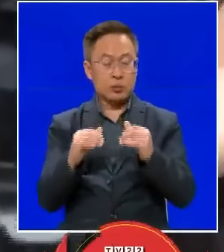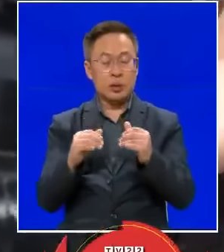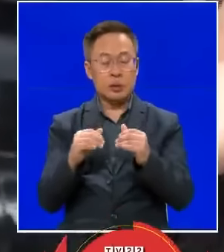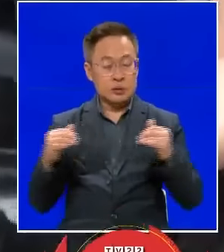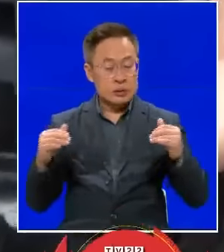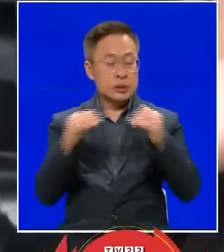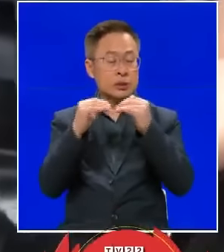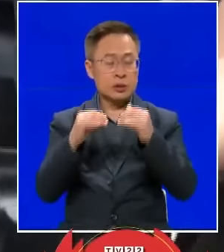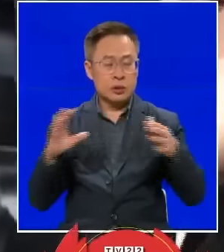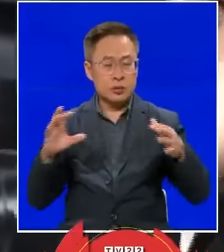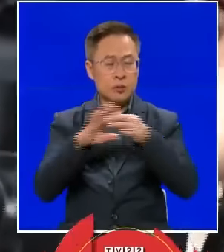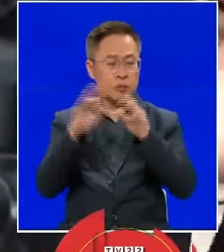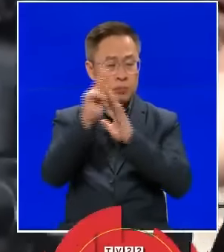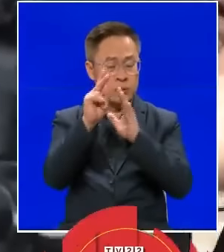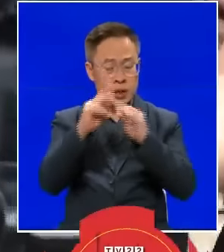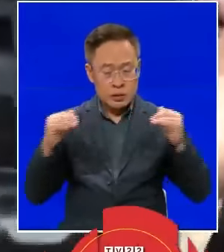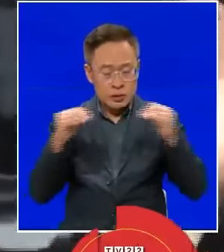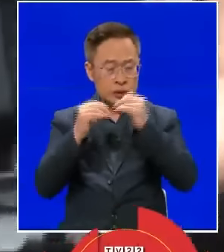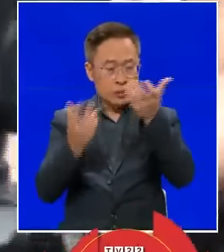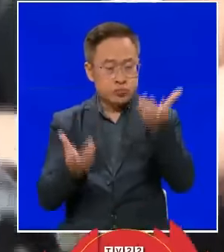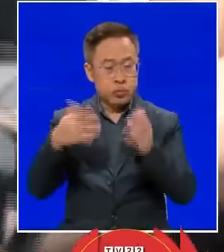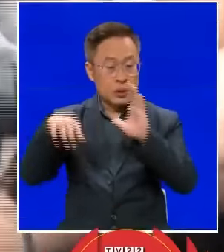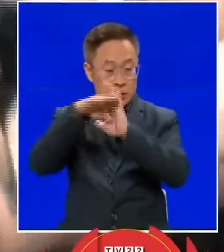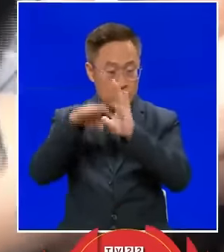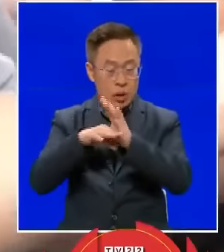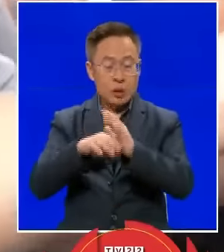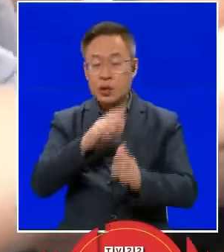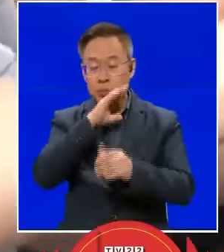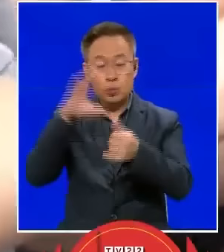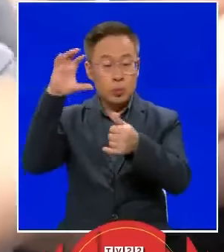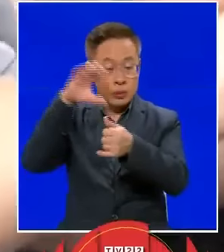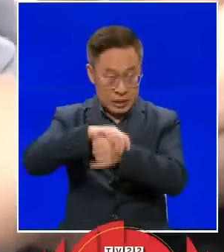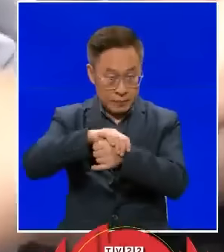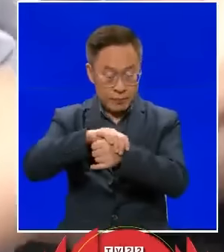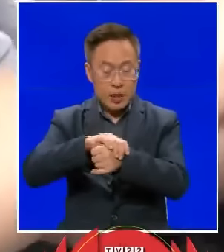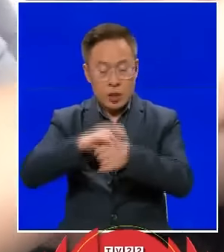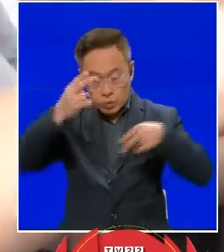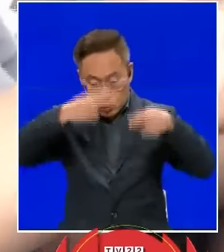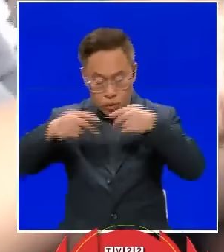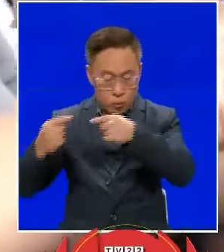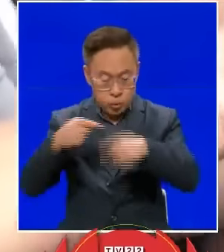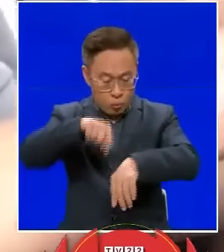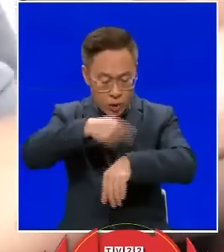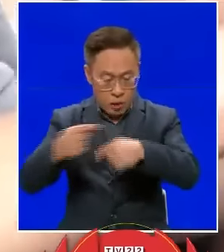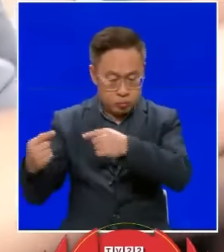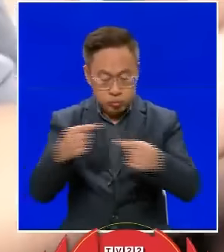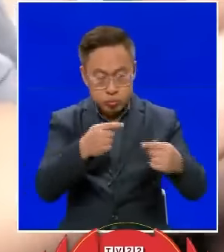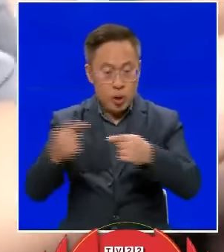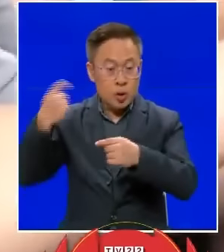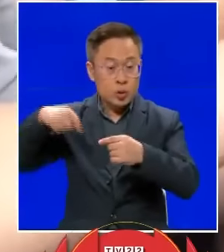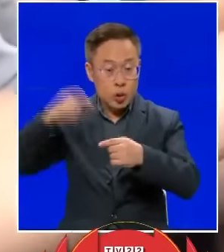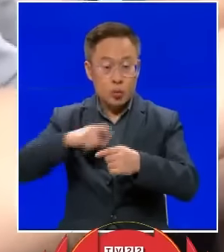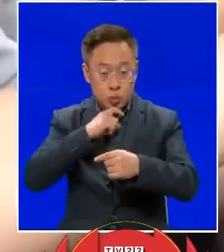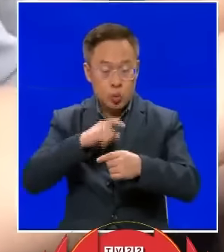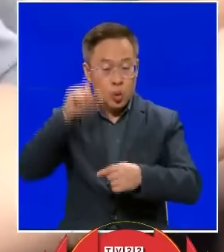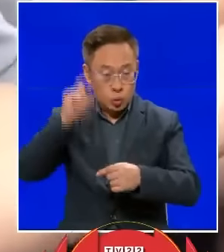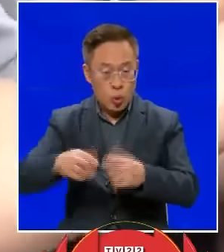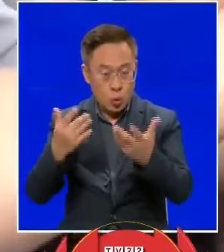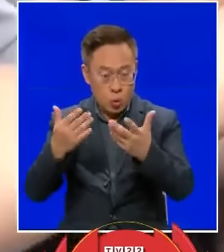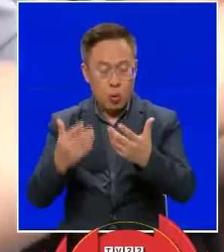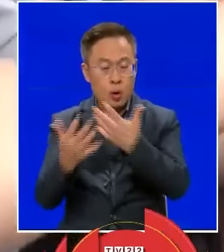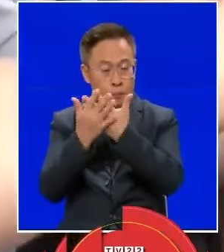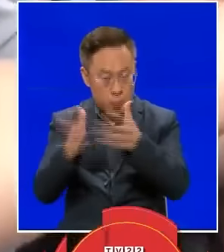เป็นสิทธิมนุษยชนขั้นพื้นฐานที่สำคัญสำหรับผู้ต้องขังซึ่งเป็นผู้ที่ต้องได้รับการสิานไว้ก่อนว่าบริสุทธิ์จนกว่าศาล